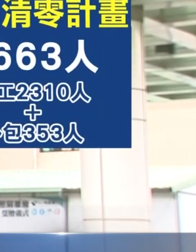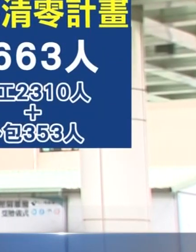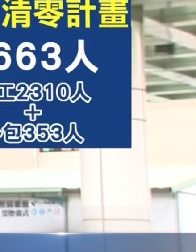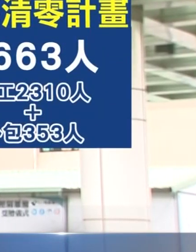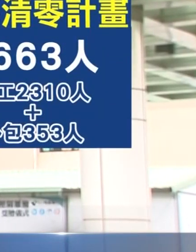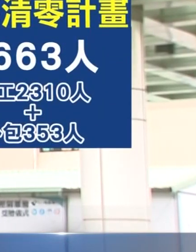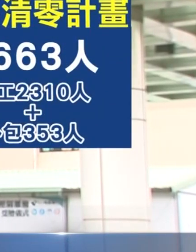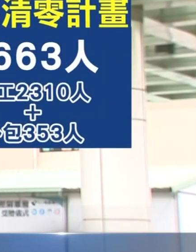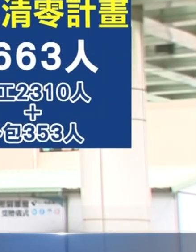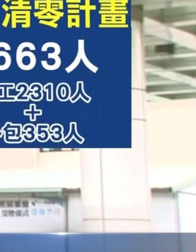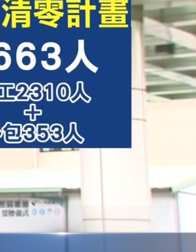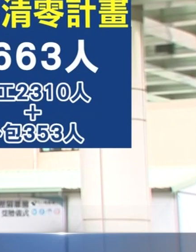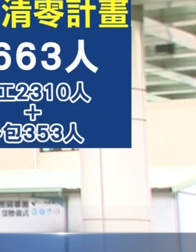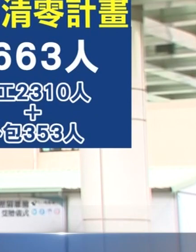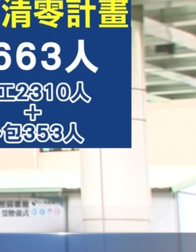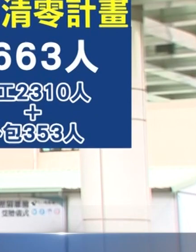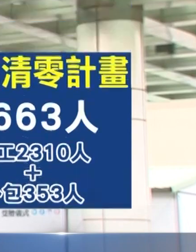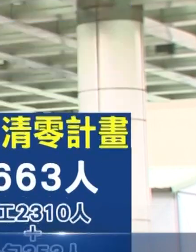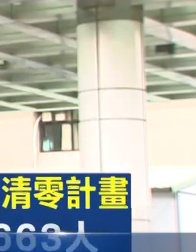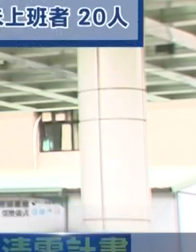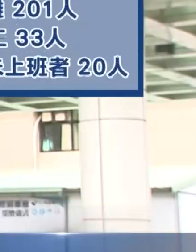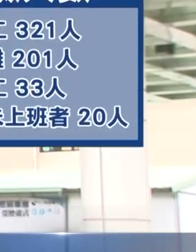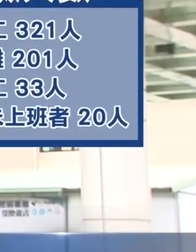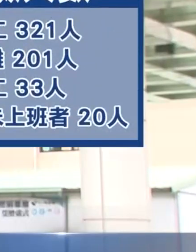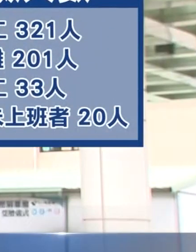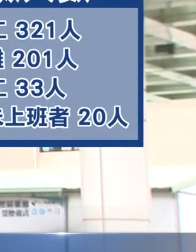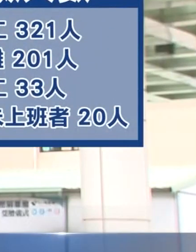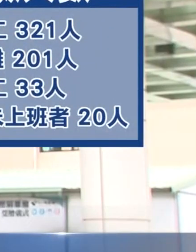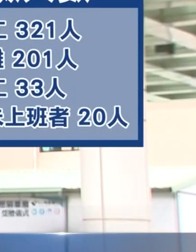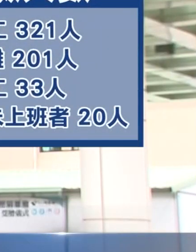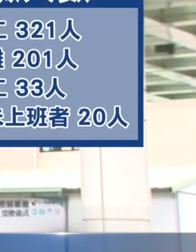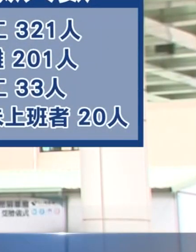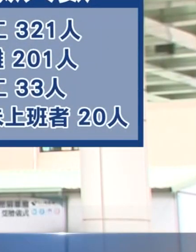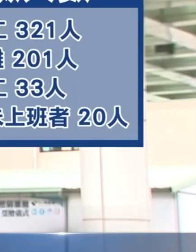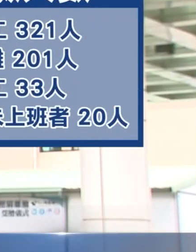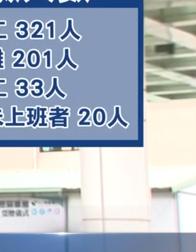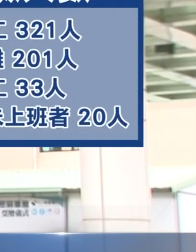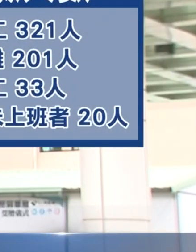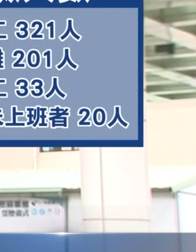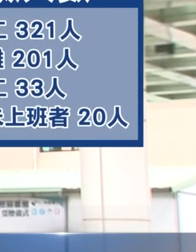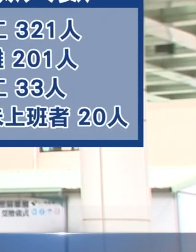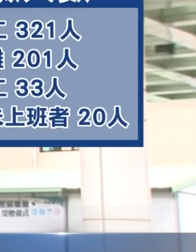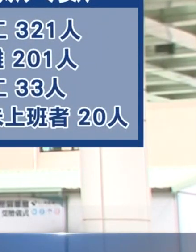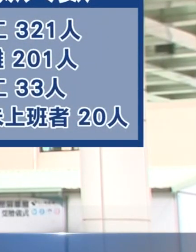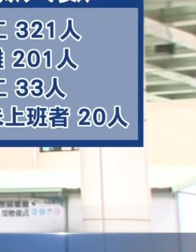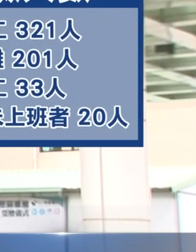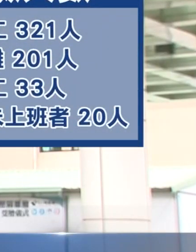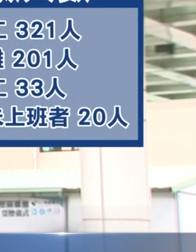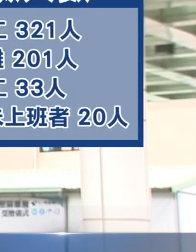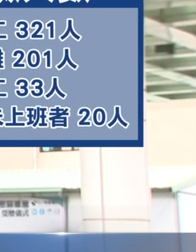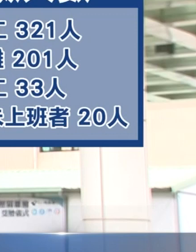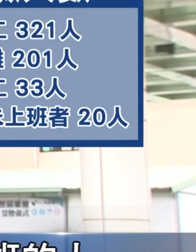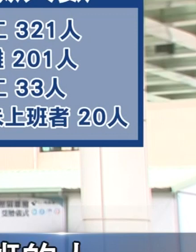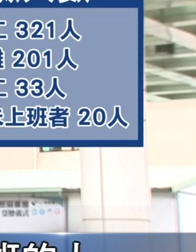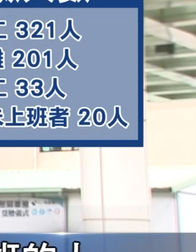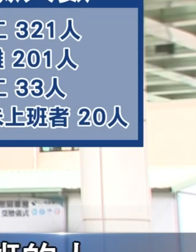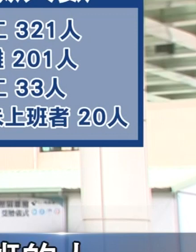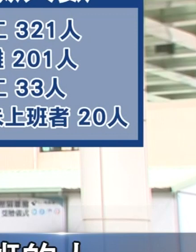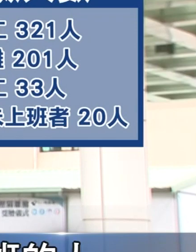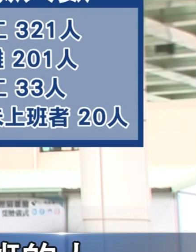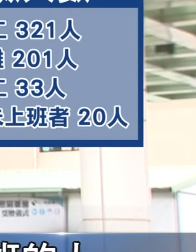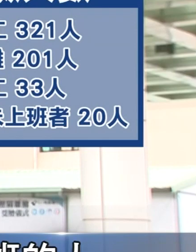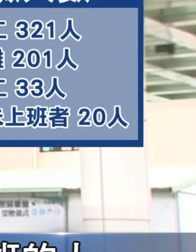外包人员总共2663个人，要扣除掉综合大楼，还有2月1号以后解隔离的人，加上护理之家的员工，还